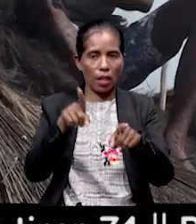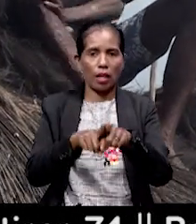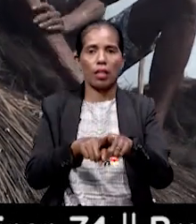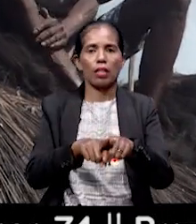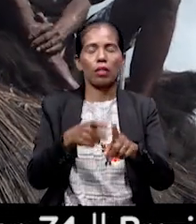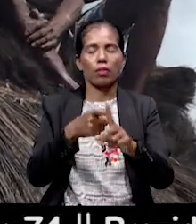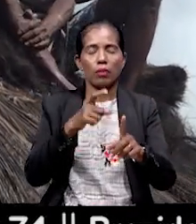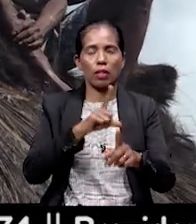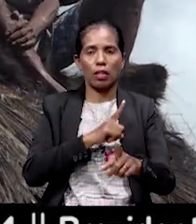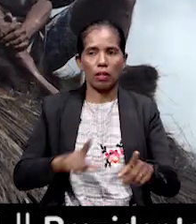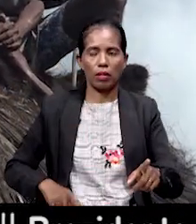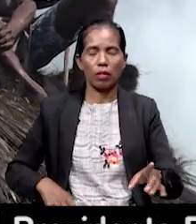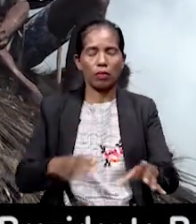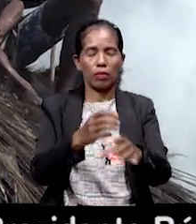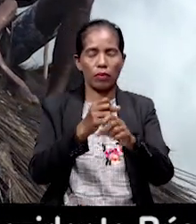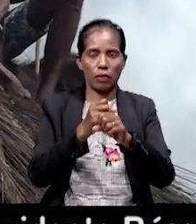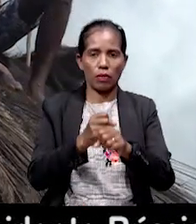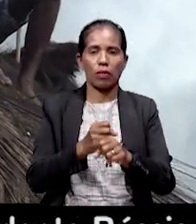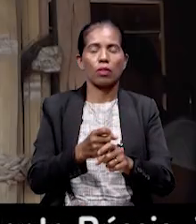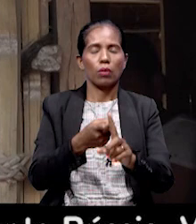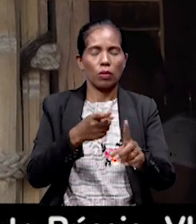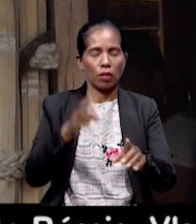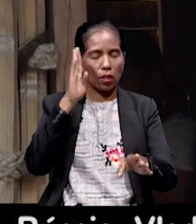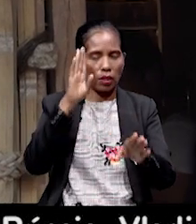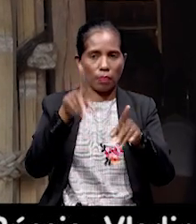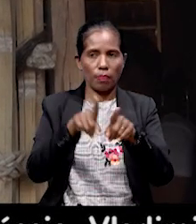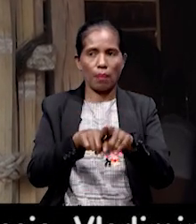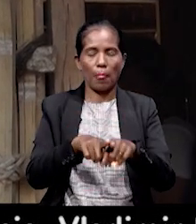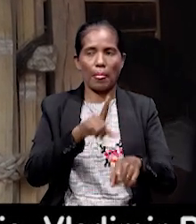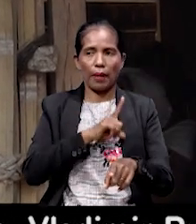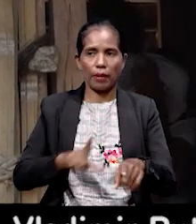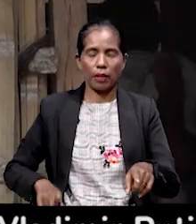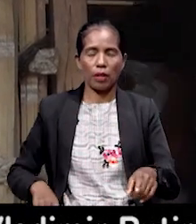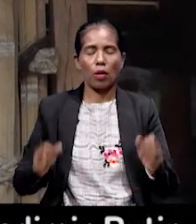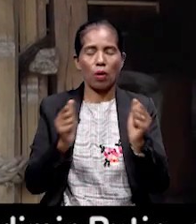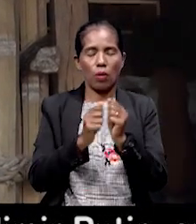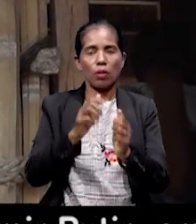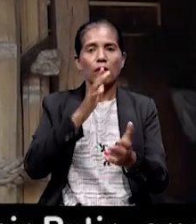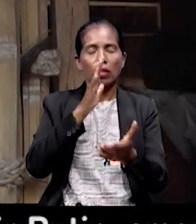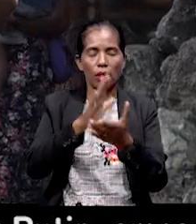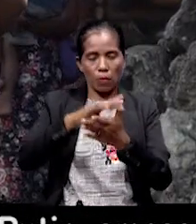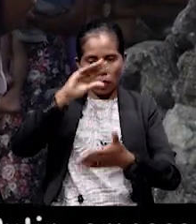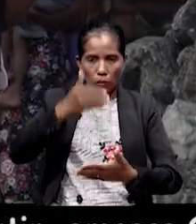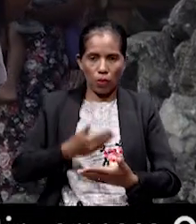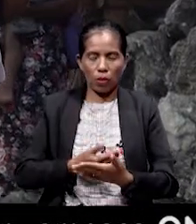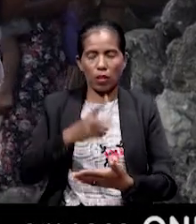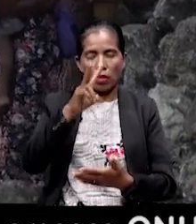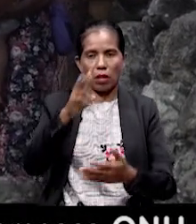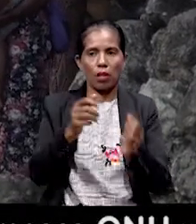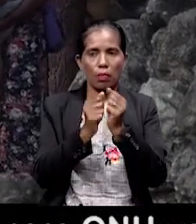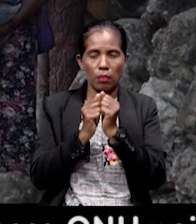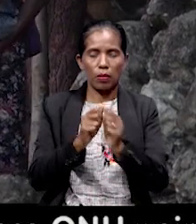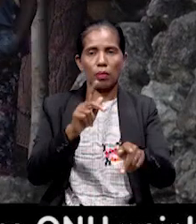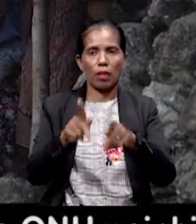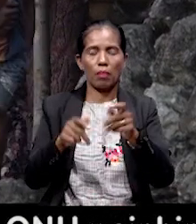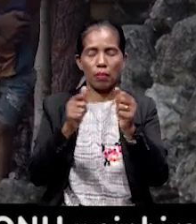maliduan atu hadau rota husi nemaun rasik. Honune liurai maliduan honi esposa no uan na inrua hamutu honi reinu na